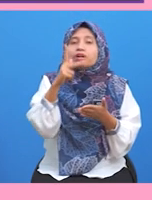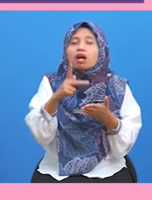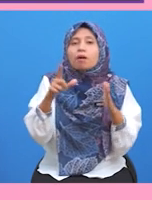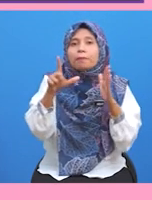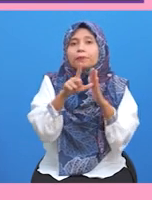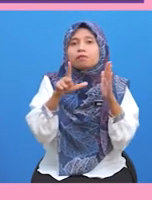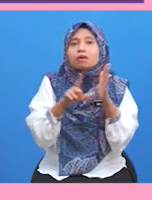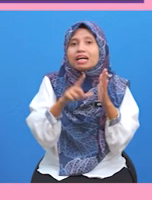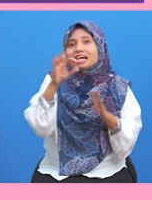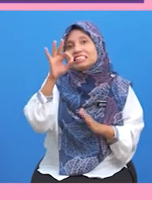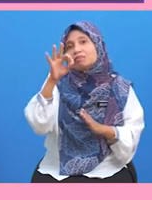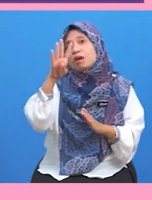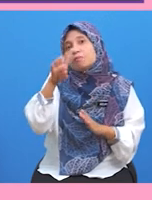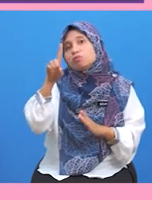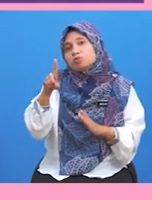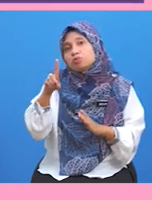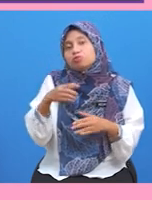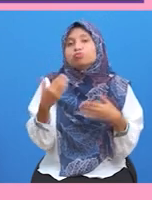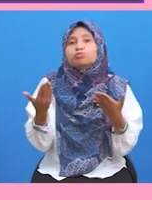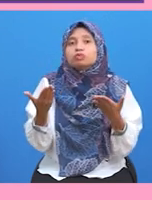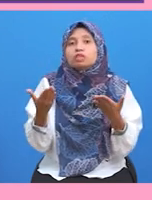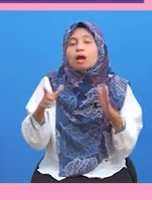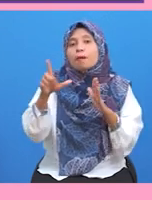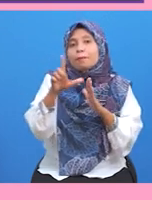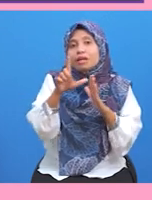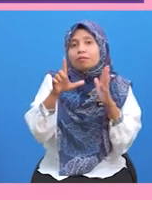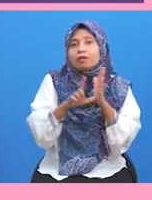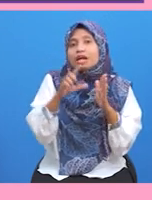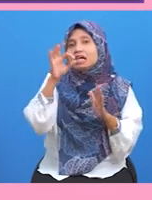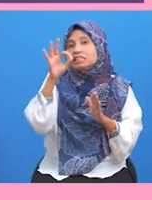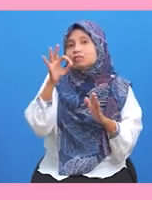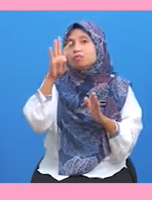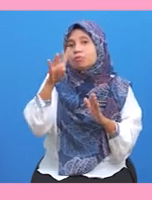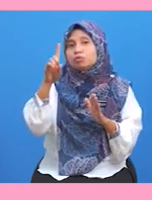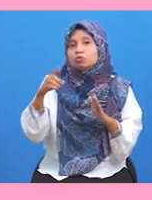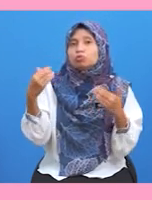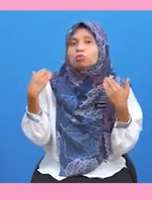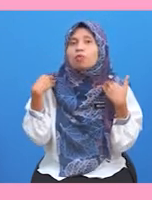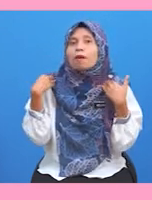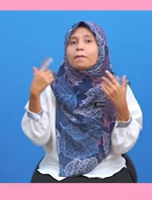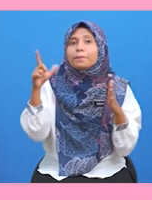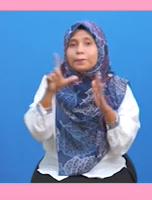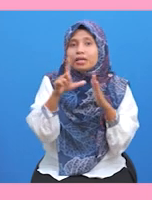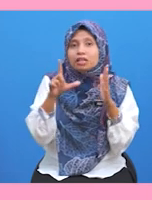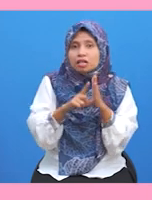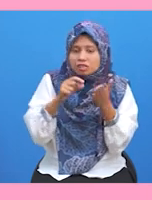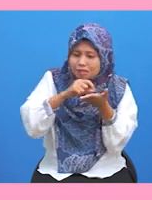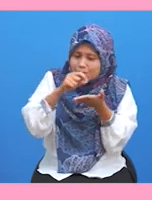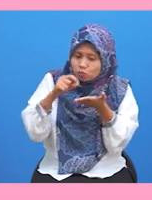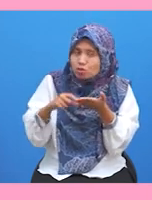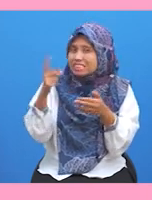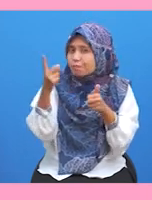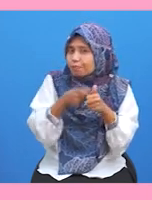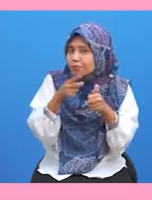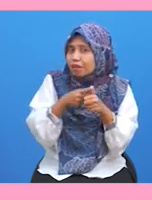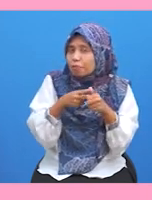Perlembagaan 1941? Perlembagaan 1941 merupakan perlembagaan bertulis pertama di